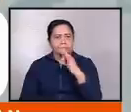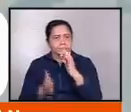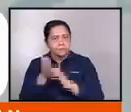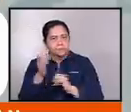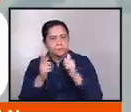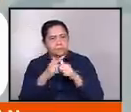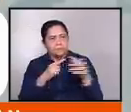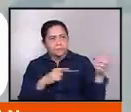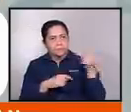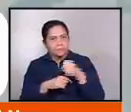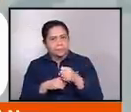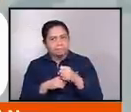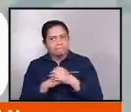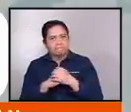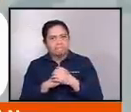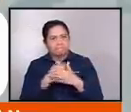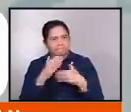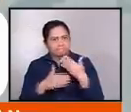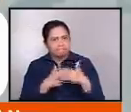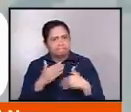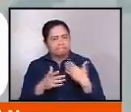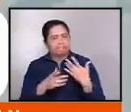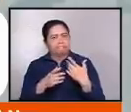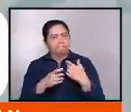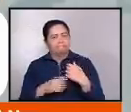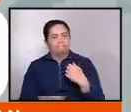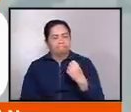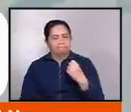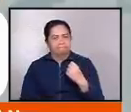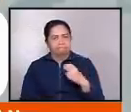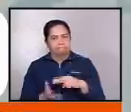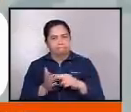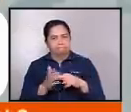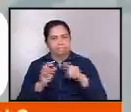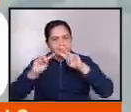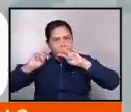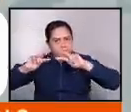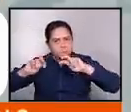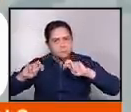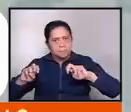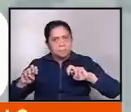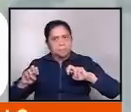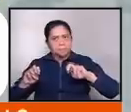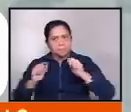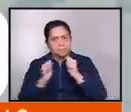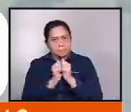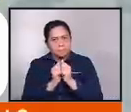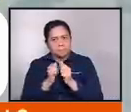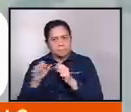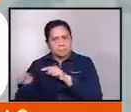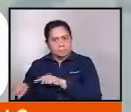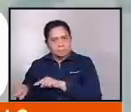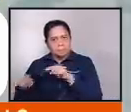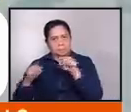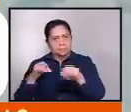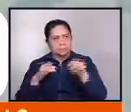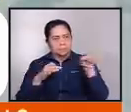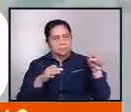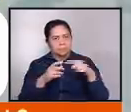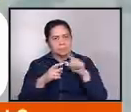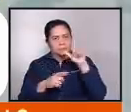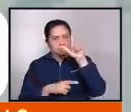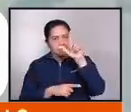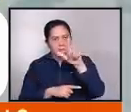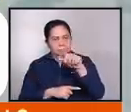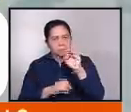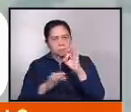sana magkaroon ng proseso. Ibig sabihin, magkakaroon ng investigasyon, kasama ng empleyado, and then later on,